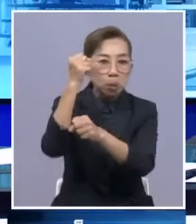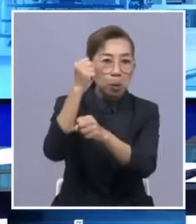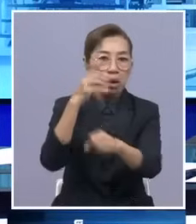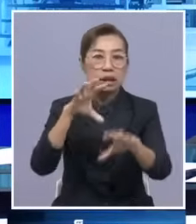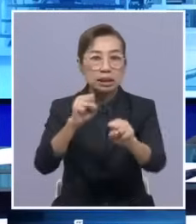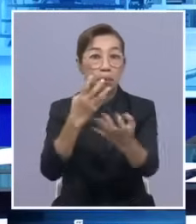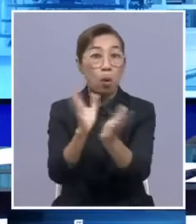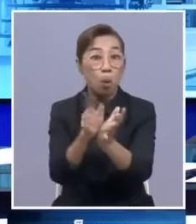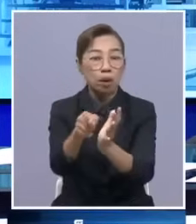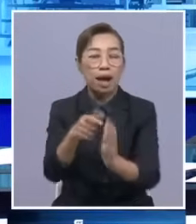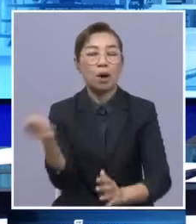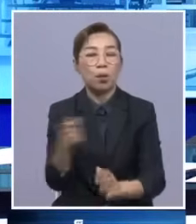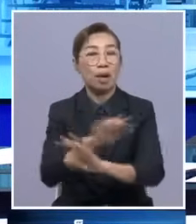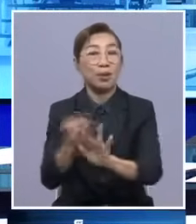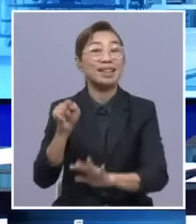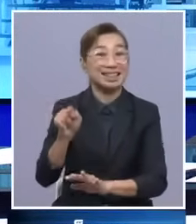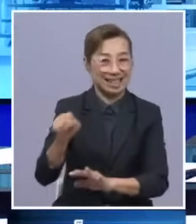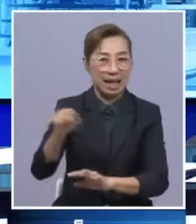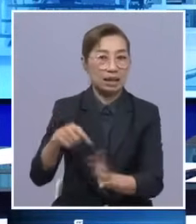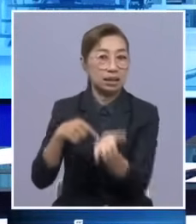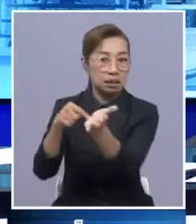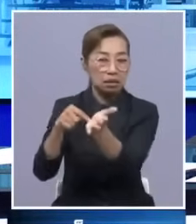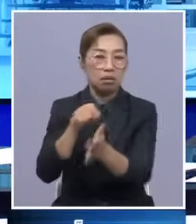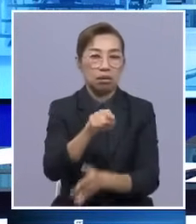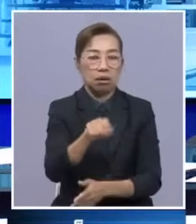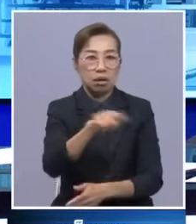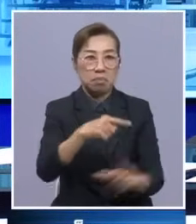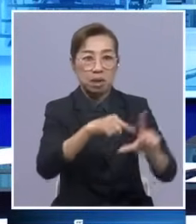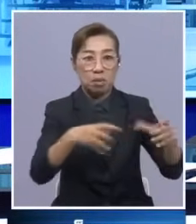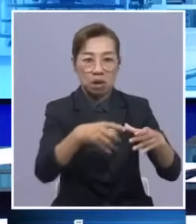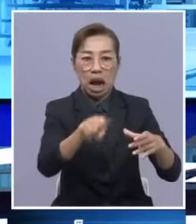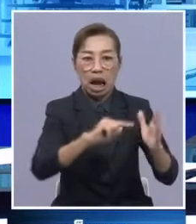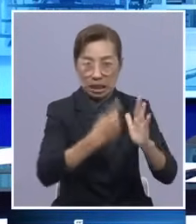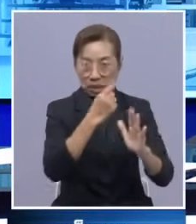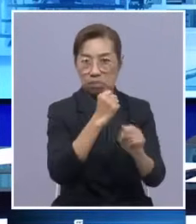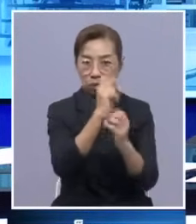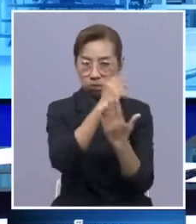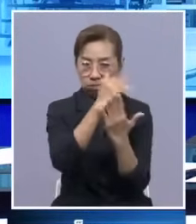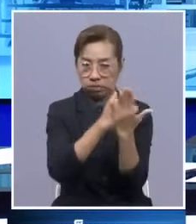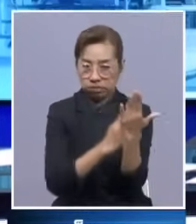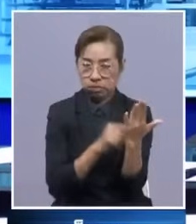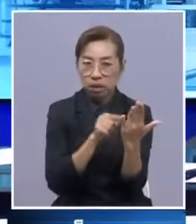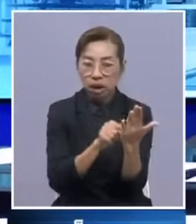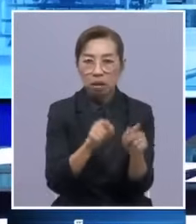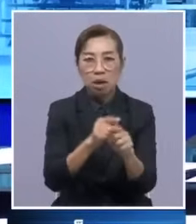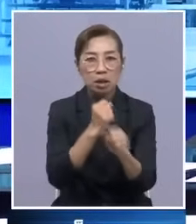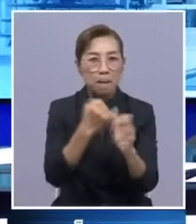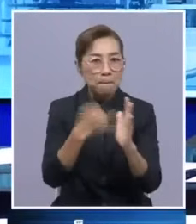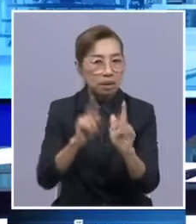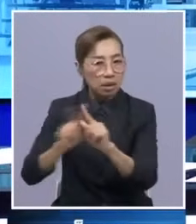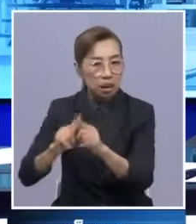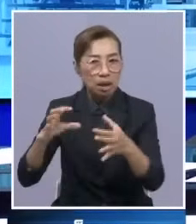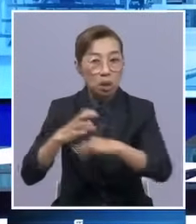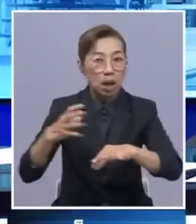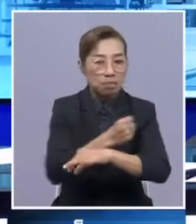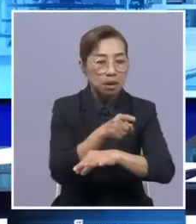กัน ค นที่เดินหน้าอย่างเต็มที่ไปแล้วสำหรับพรบนิรโทษกรรมคือก้าวไกลครอบคลุมในฐานความผิดที่เกี่ยวกับการแสดงออก